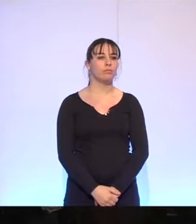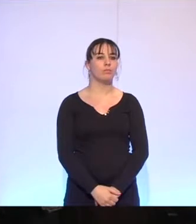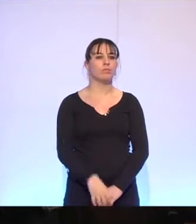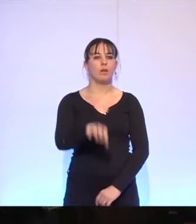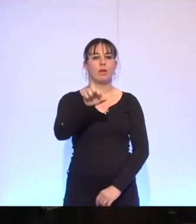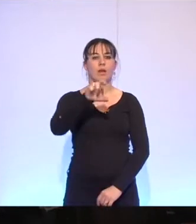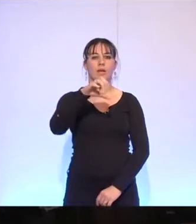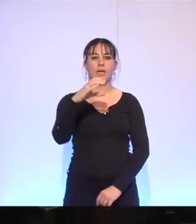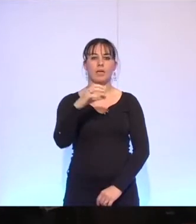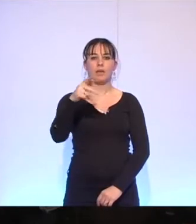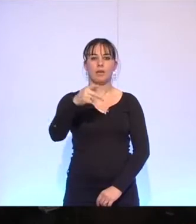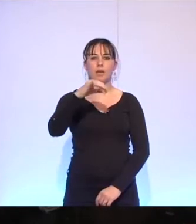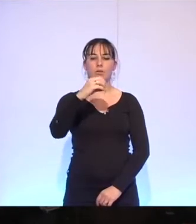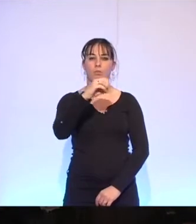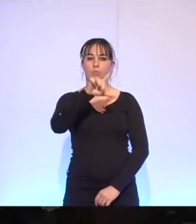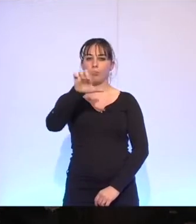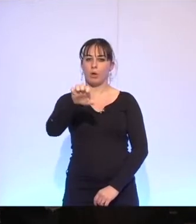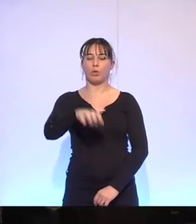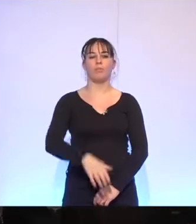Éric Piolle.